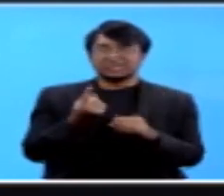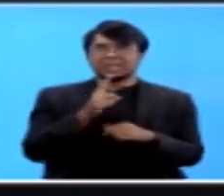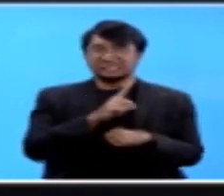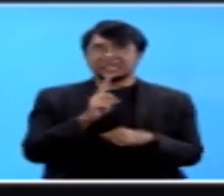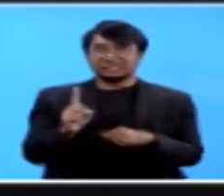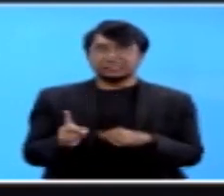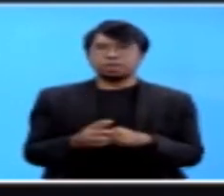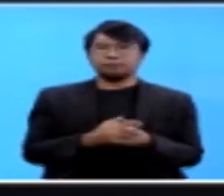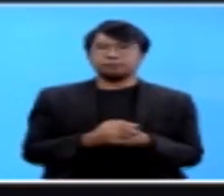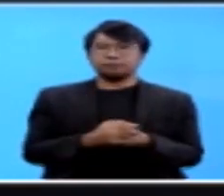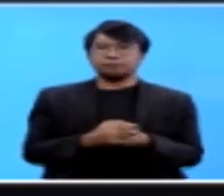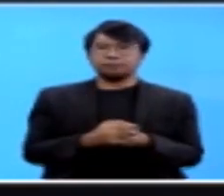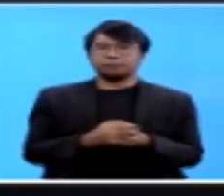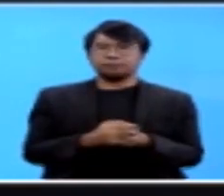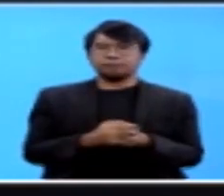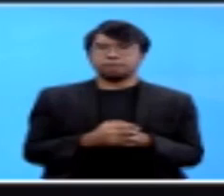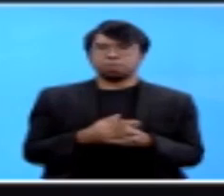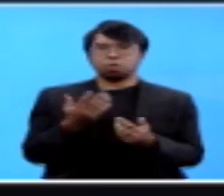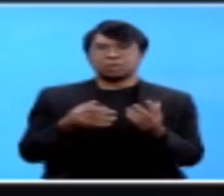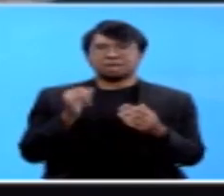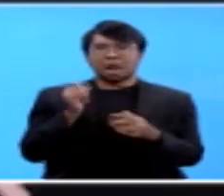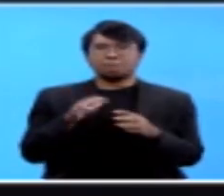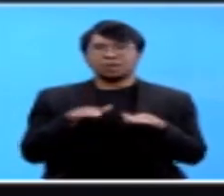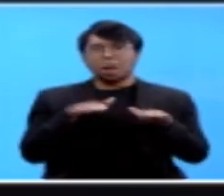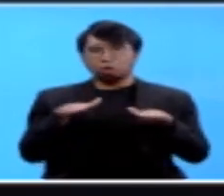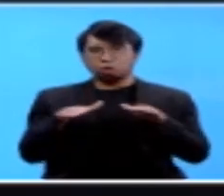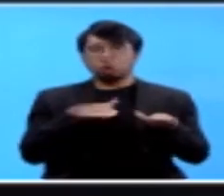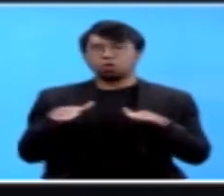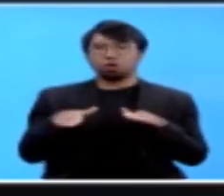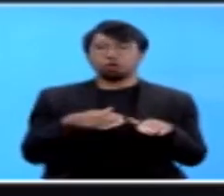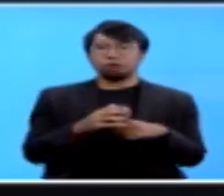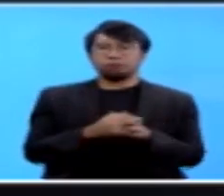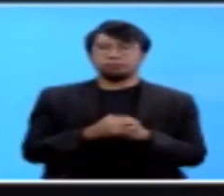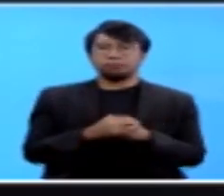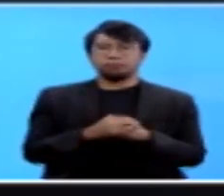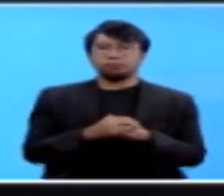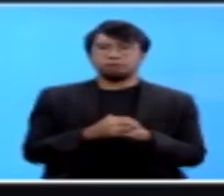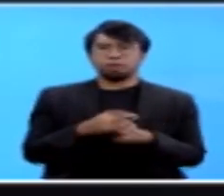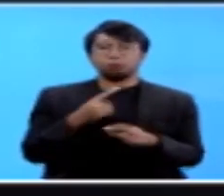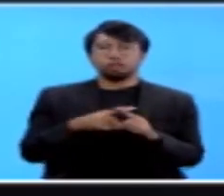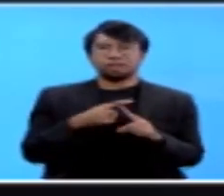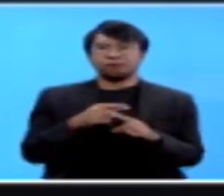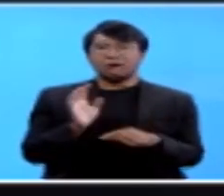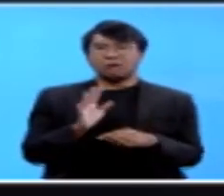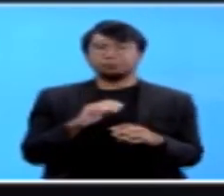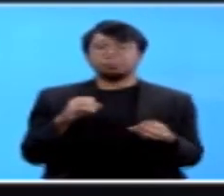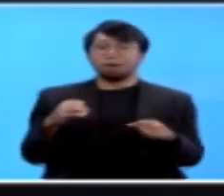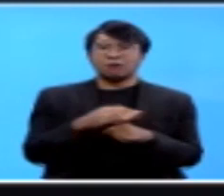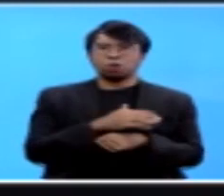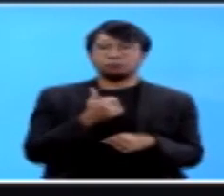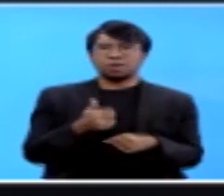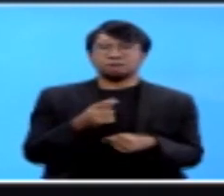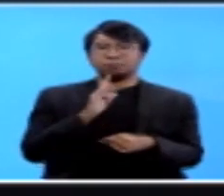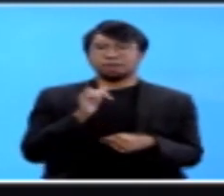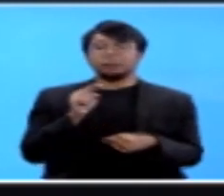keliru dalam pengasuhannya salah, keliru atau pengasuhannya tidak positif, maka akan menimbulkan sebenarnya hal-hal seperti ini. Tadi kan kayak